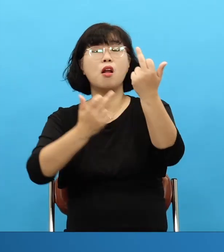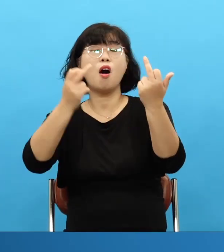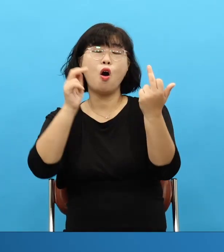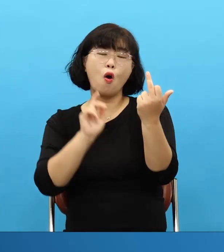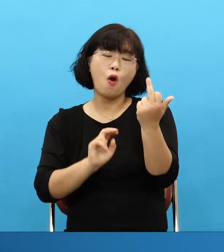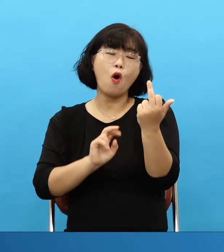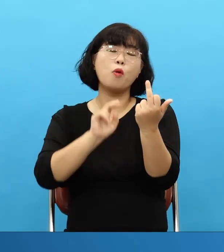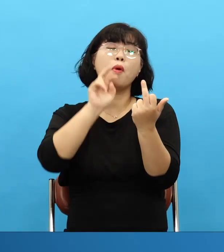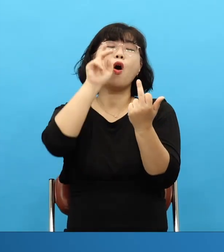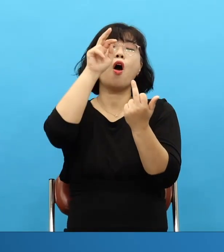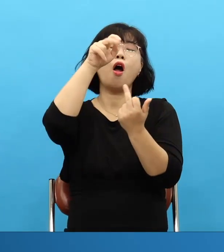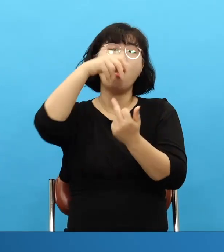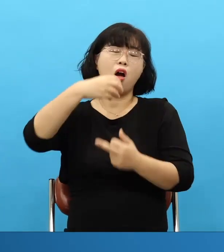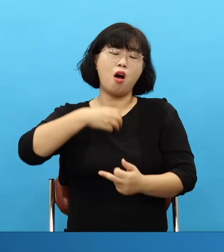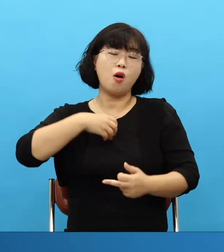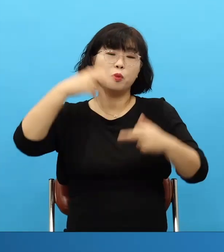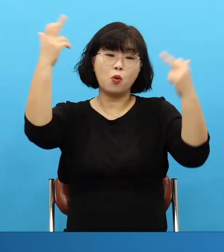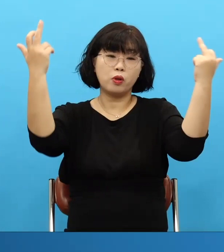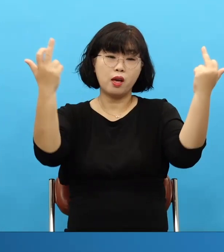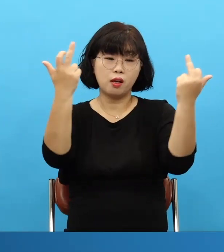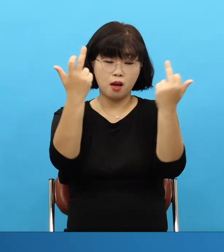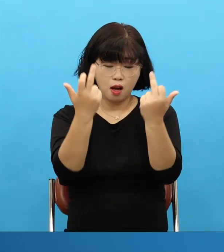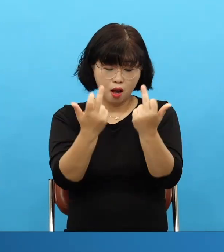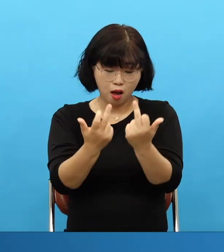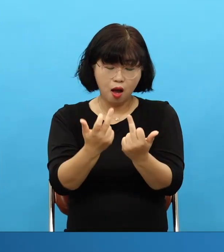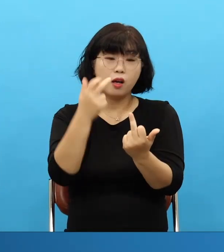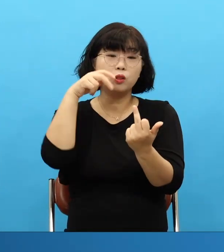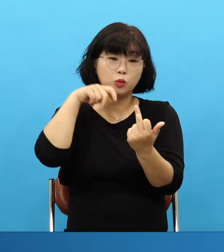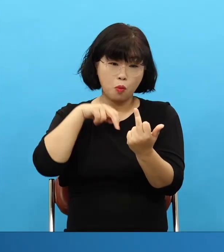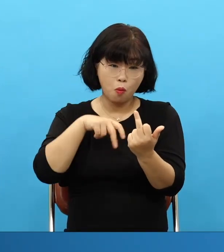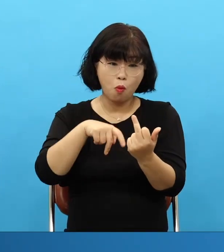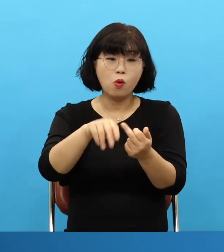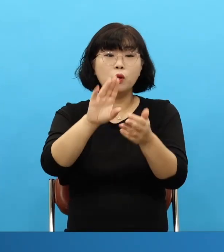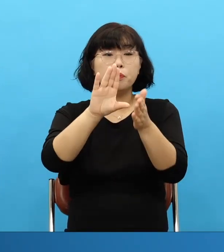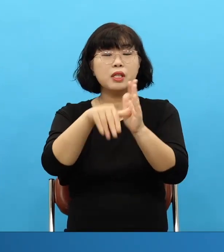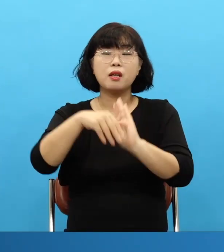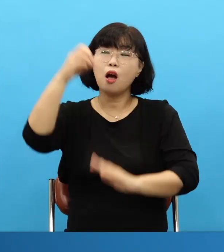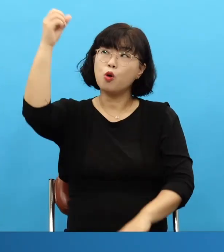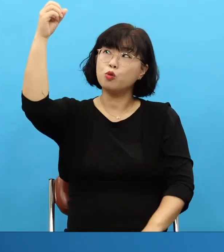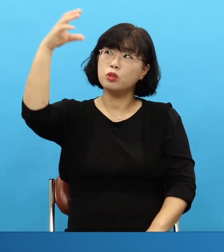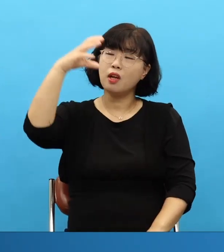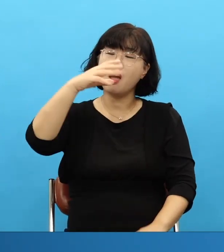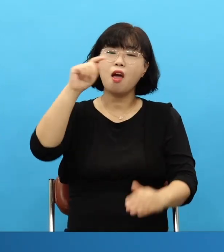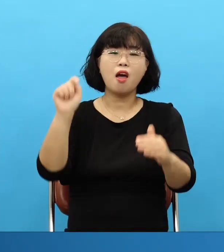태산을 넘어 험곡에 가도 빛